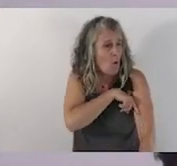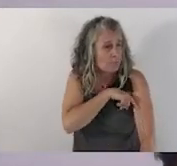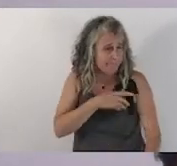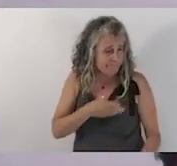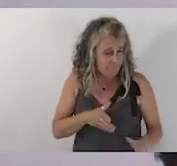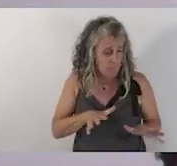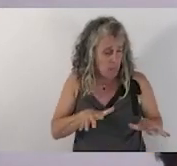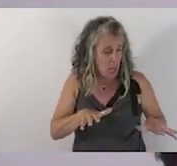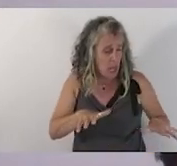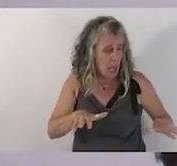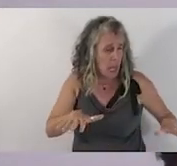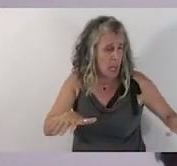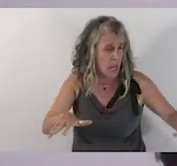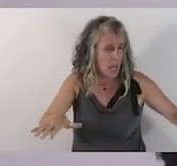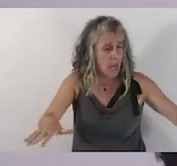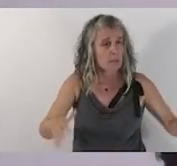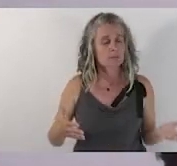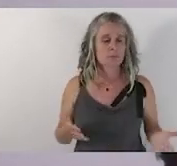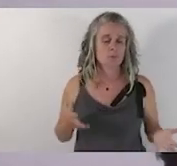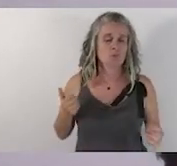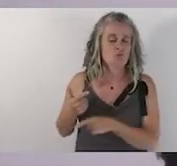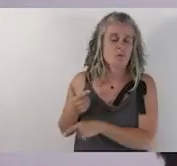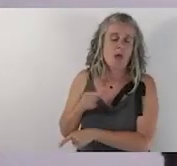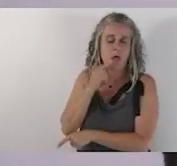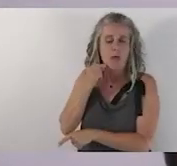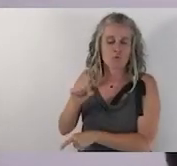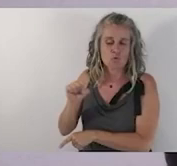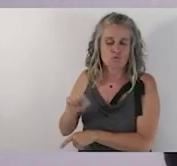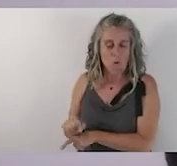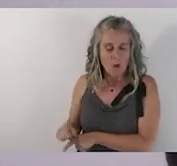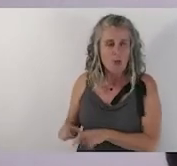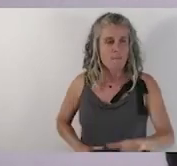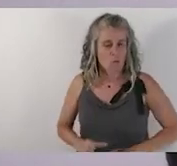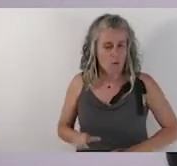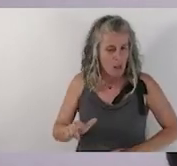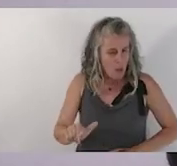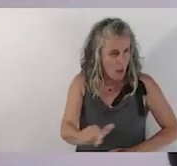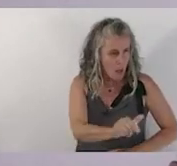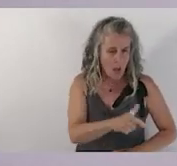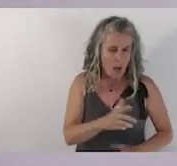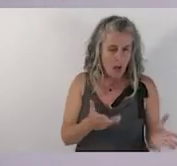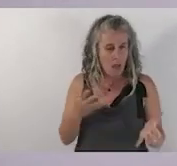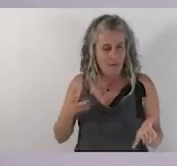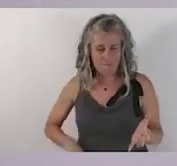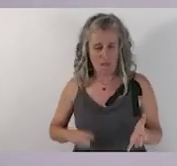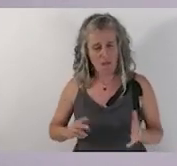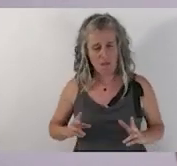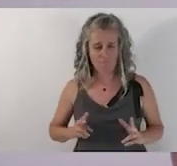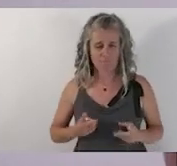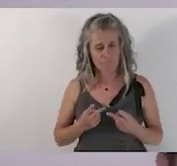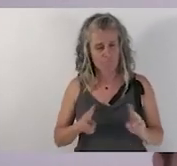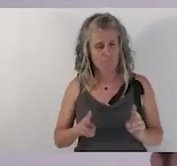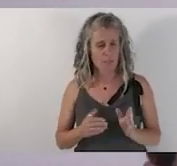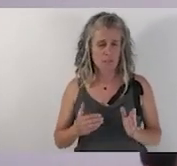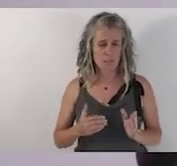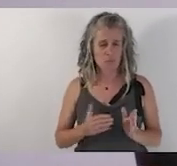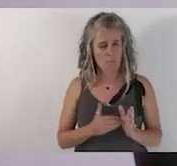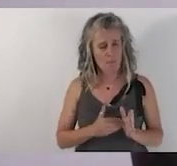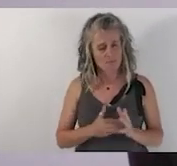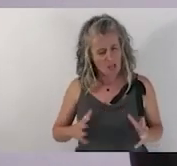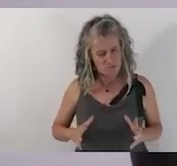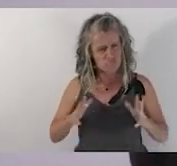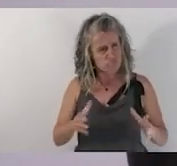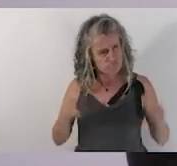qu'effectivement, de la même manière que Julien et mes collègues ont souligné l'effort de la municipalité de travailler à cette question, je suis